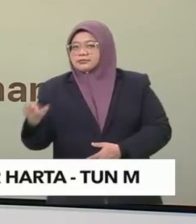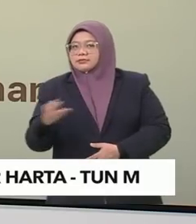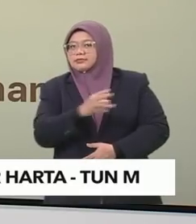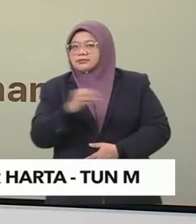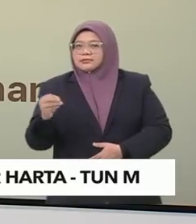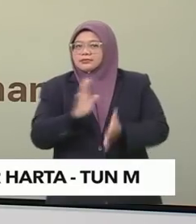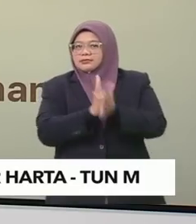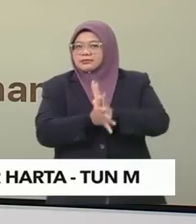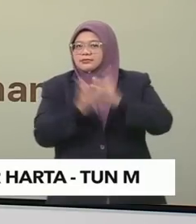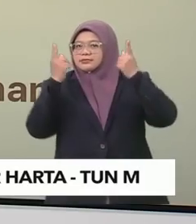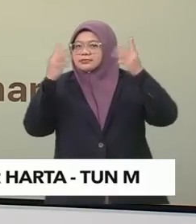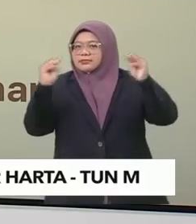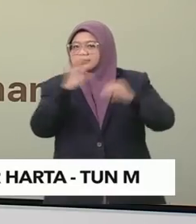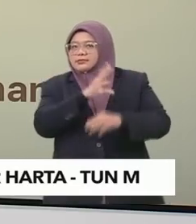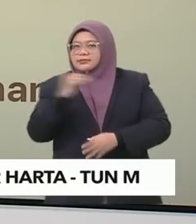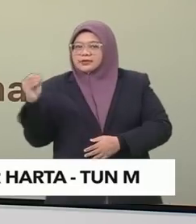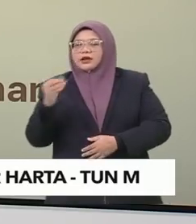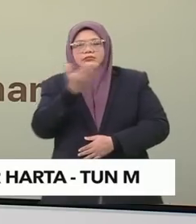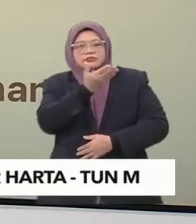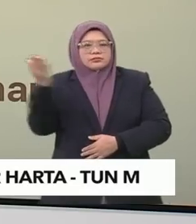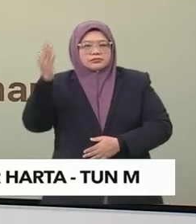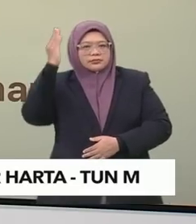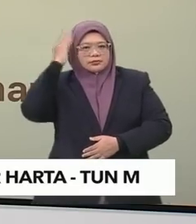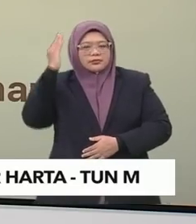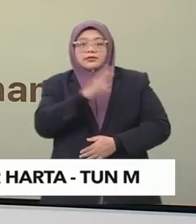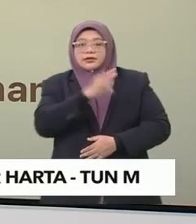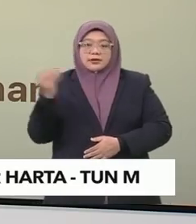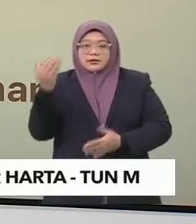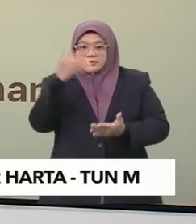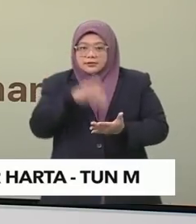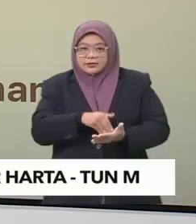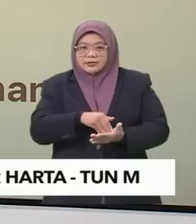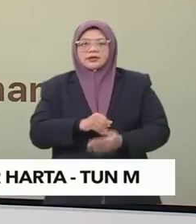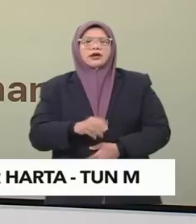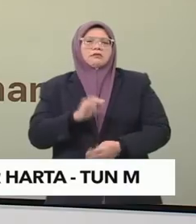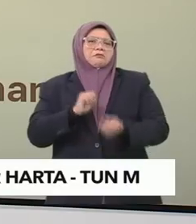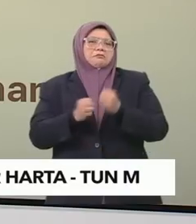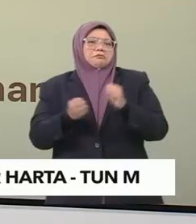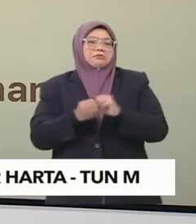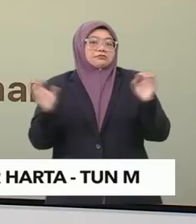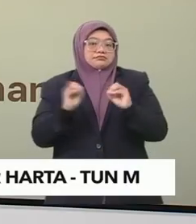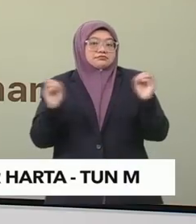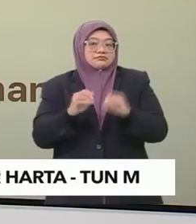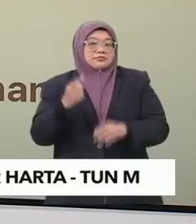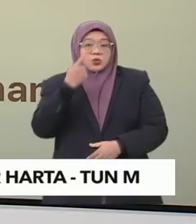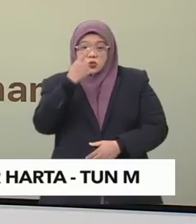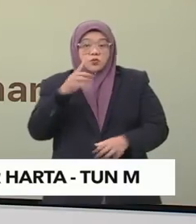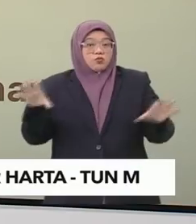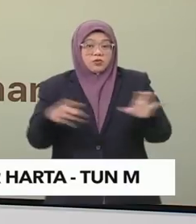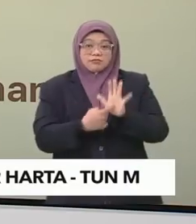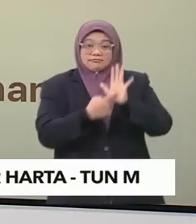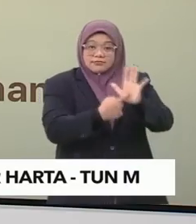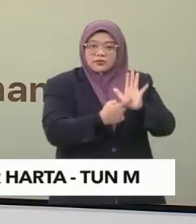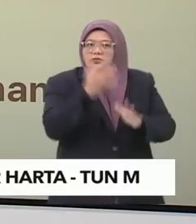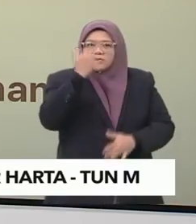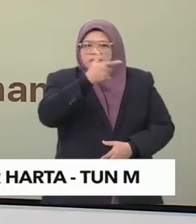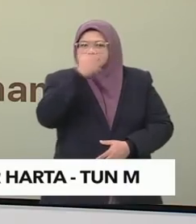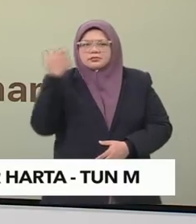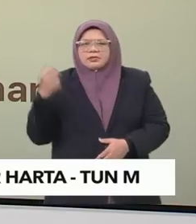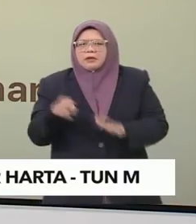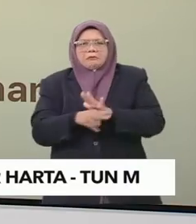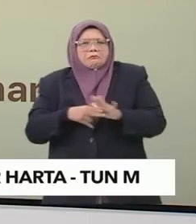jadi Perdana Menteri dan juga diketahui umum dan beliau juga cari masalah sekali lagi berbuat demikian kiranya